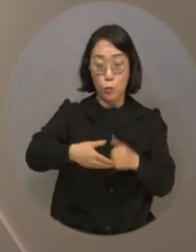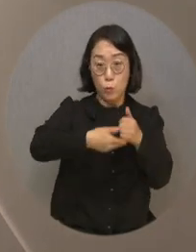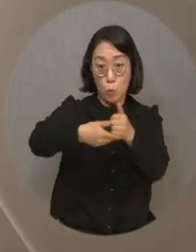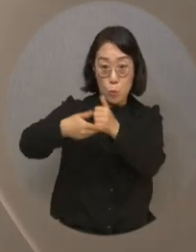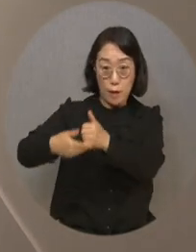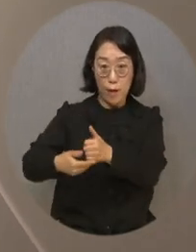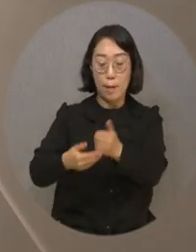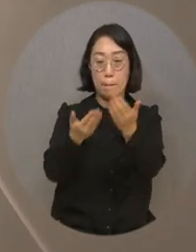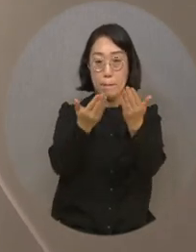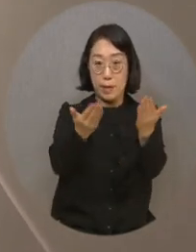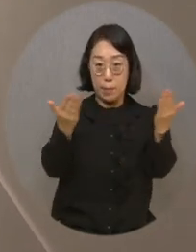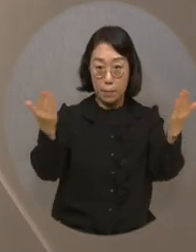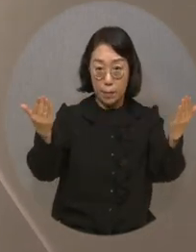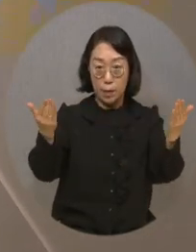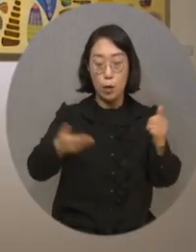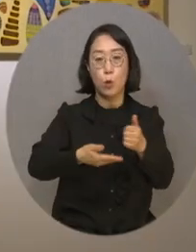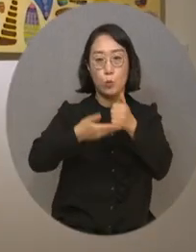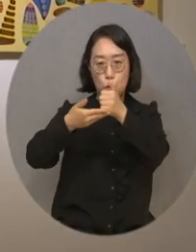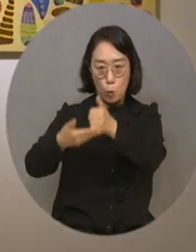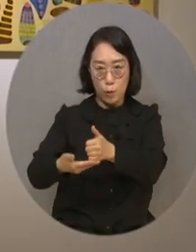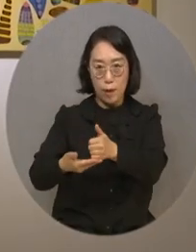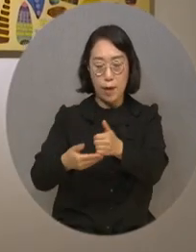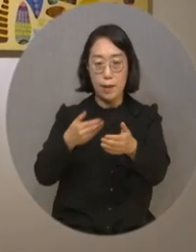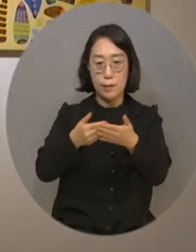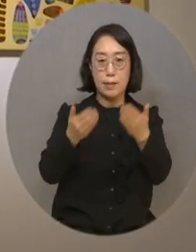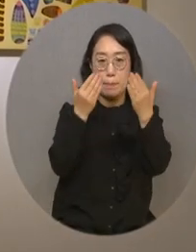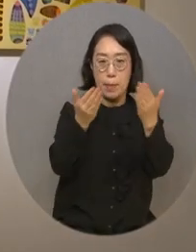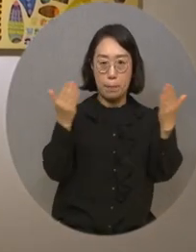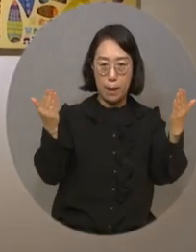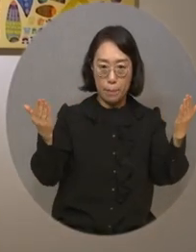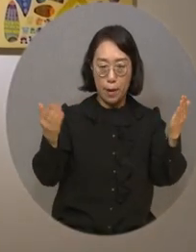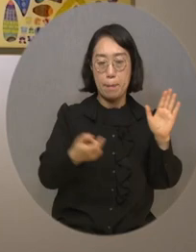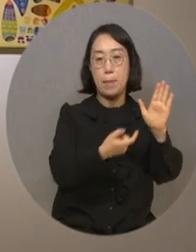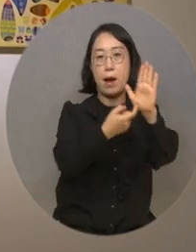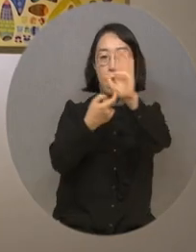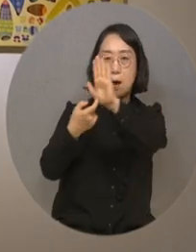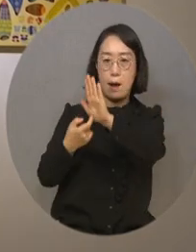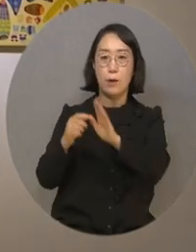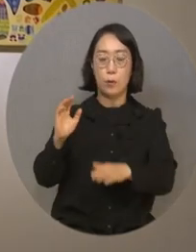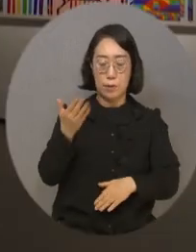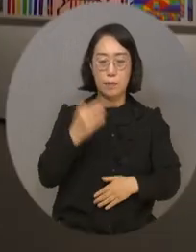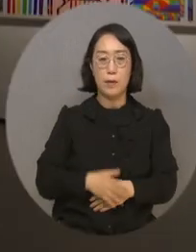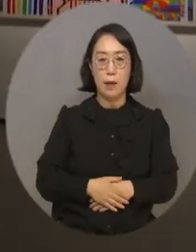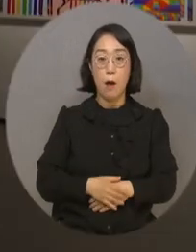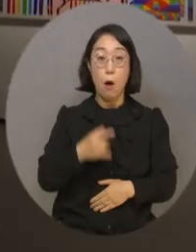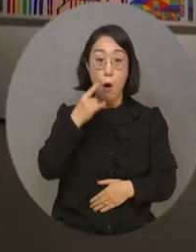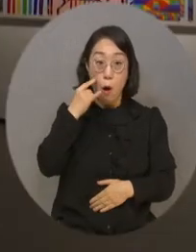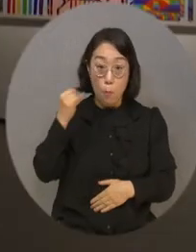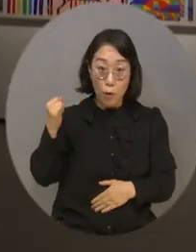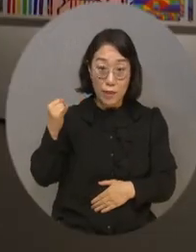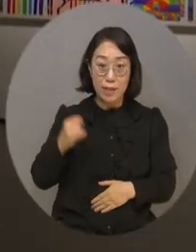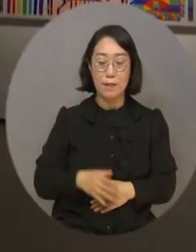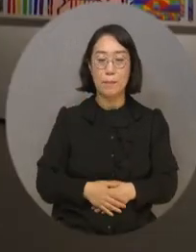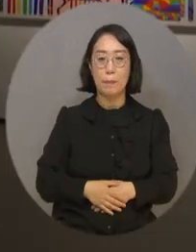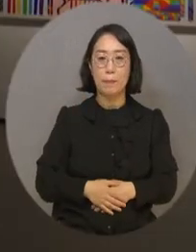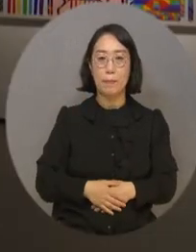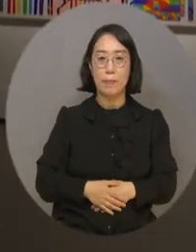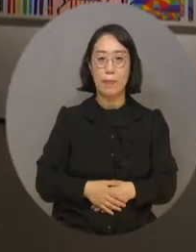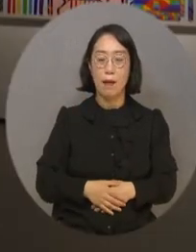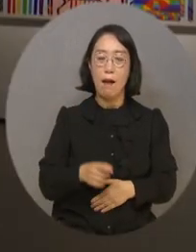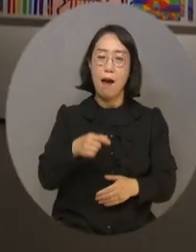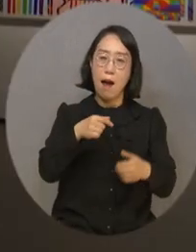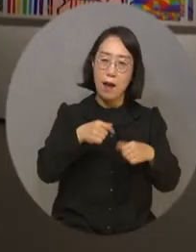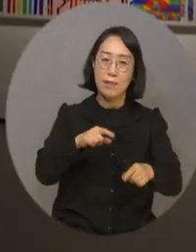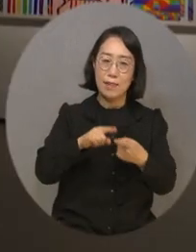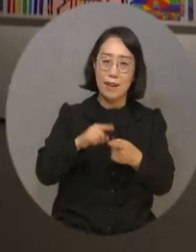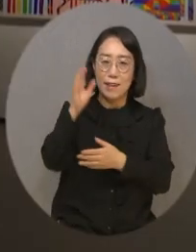장애인 특별전, 초대전 등에 초대되어 유명세를 펼치게 되었습니다. 그의 어머니 정영숙 씨는 인터뷰에서 아들에